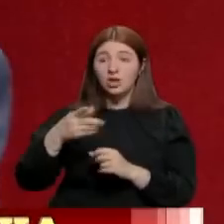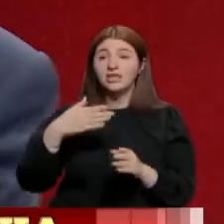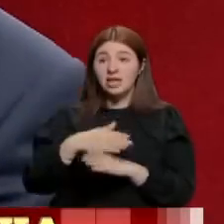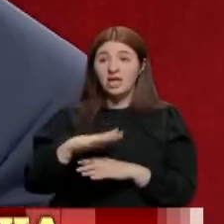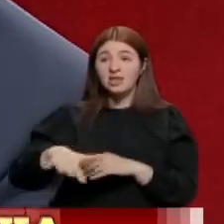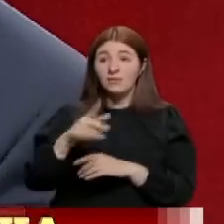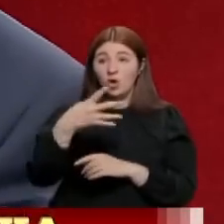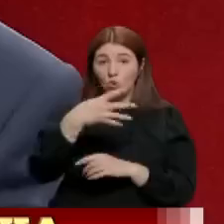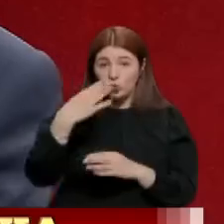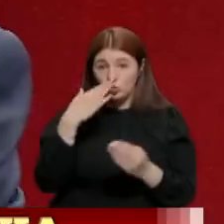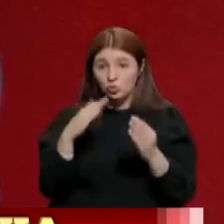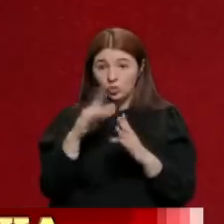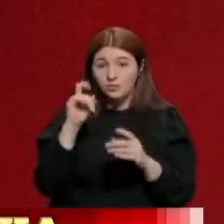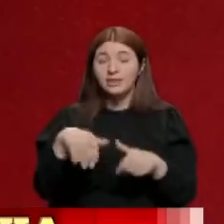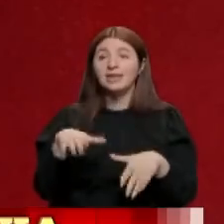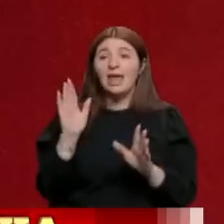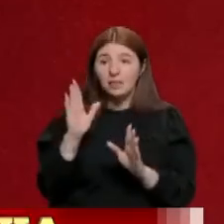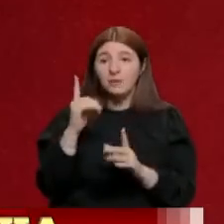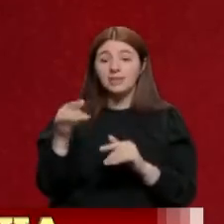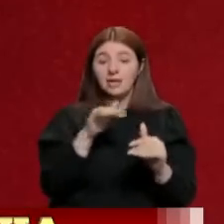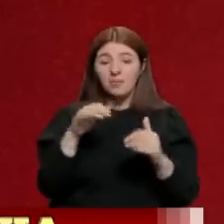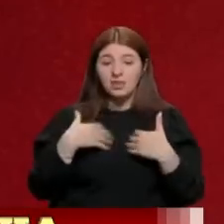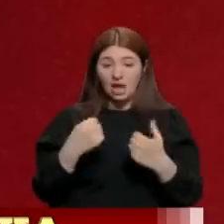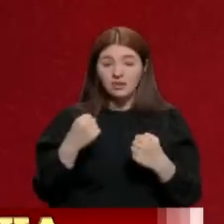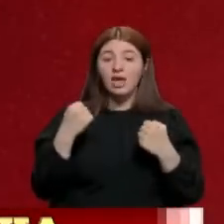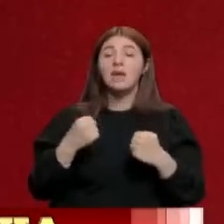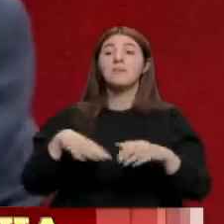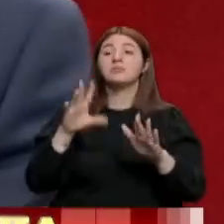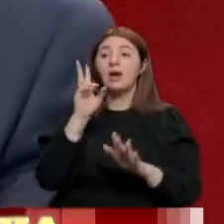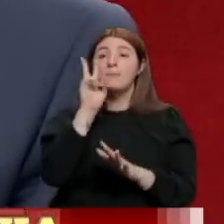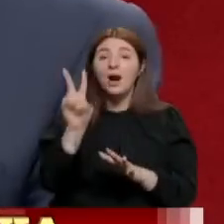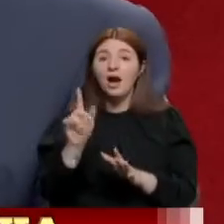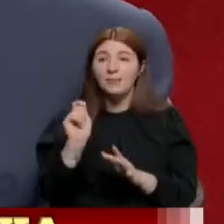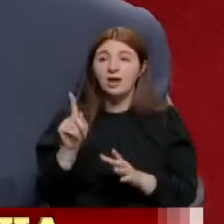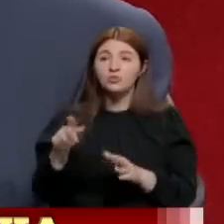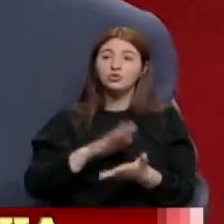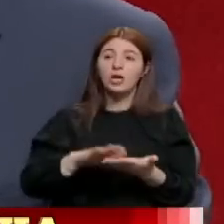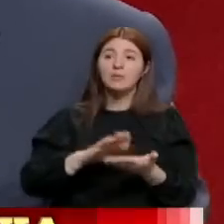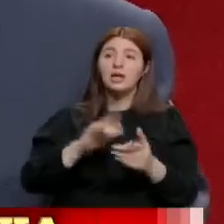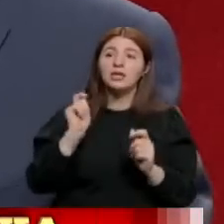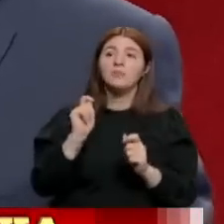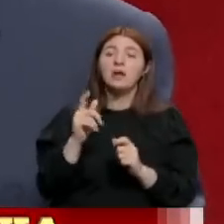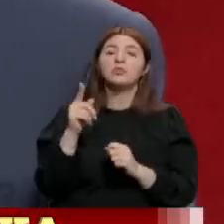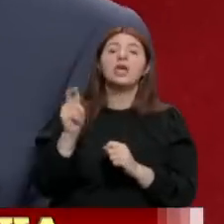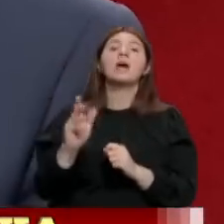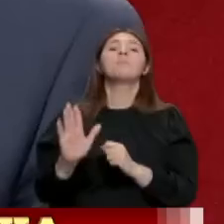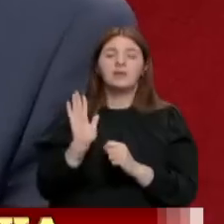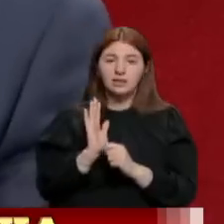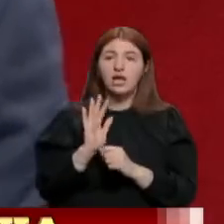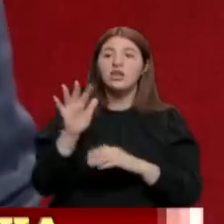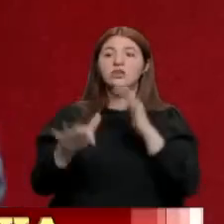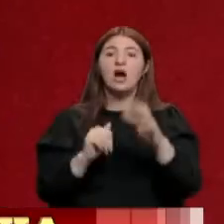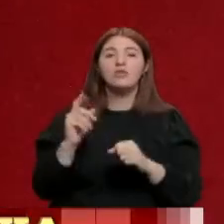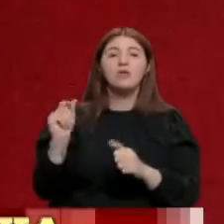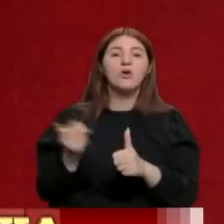Gerçekten temeli o 4 kata uygun mu değil mi? Bir depreme dayanır mı dayanmaz mı? Bakarak bu düzenlemeyi yapmakta ama bunu yapmadılar.